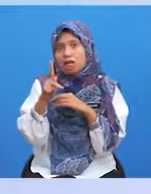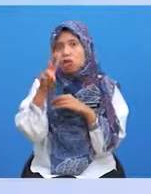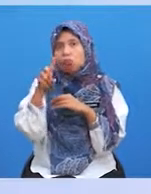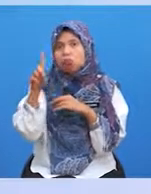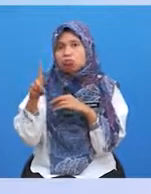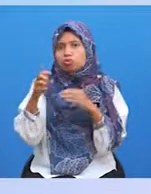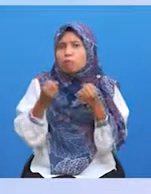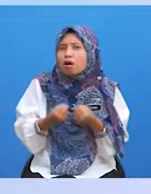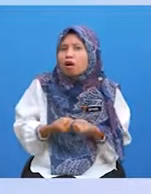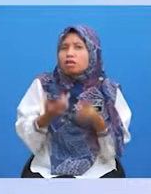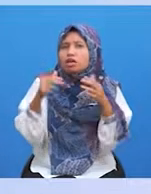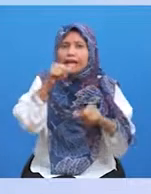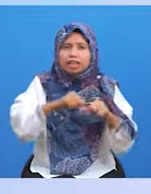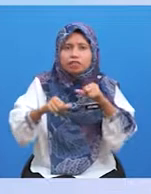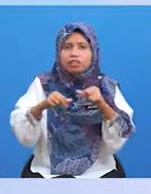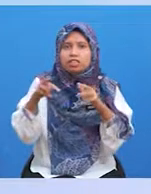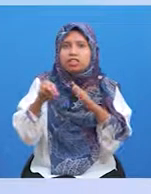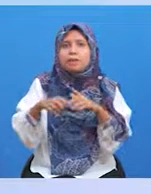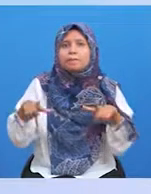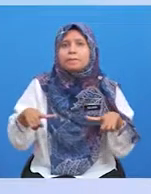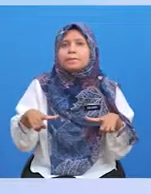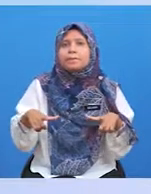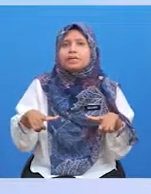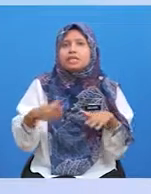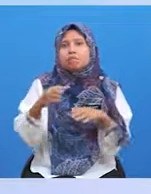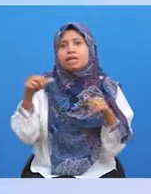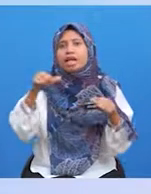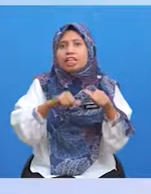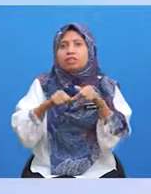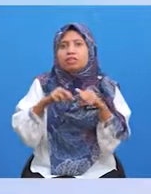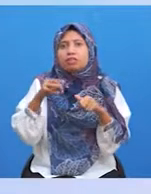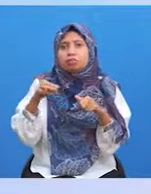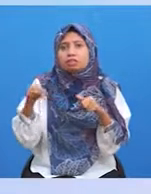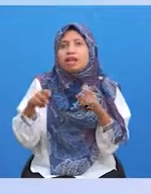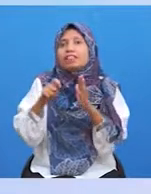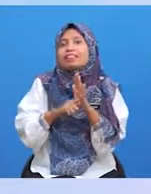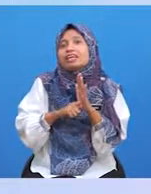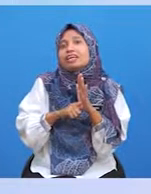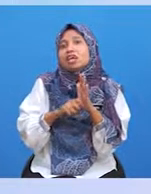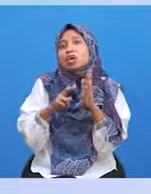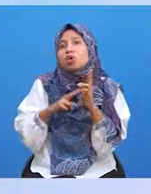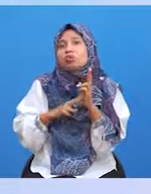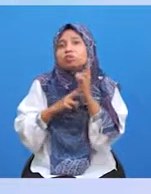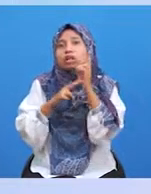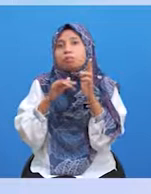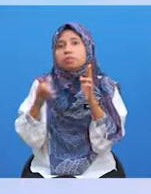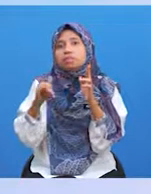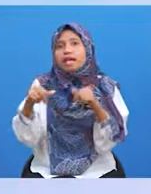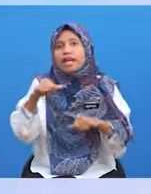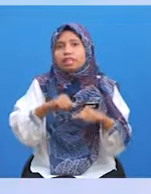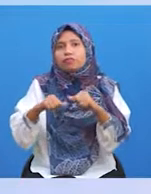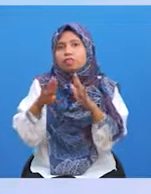PAK21, banyak aktiviti melibatkan murid-murid, terutamanya